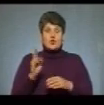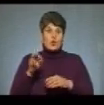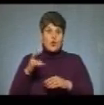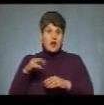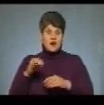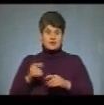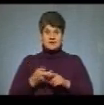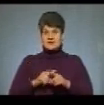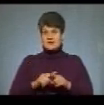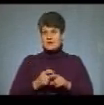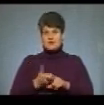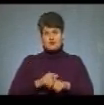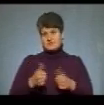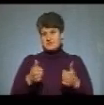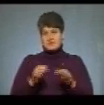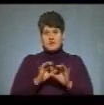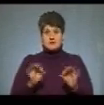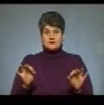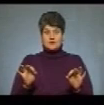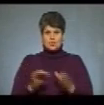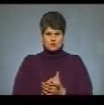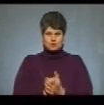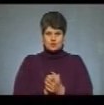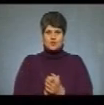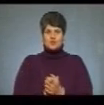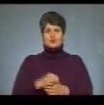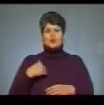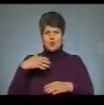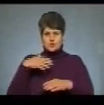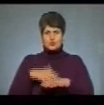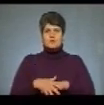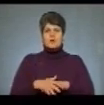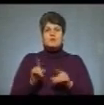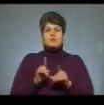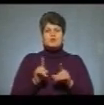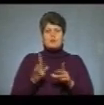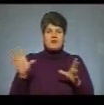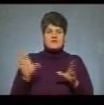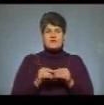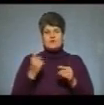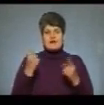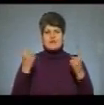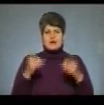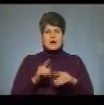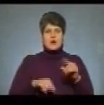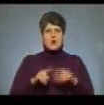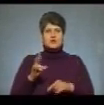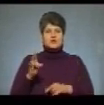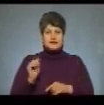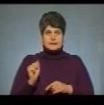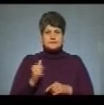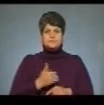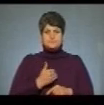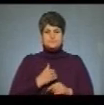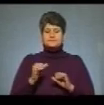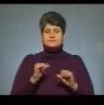так дуже-дуже класно, так дружно і розуміємо, що ми всі одна велика родина. Ініціювали спільну коляду